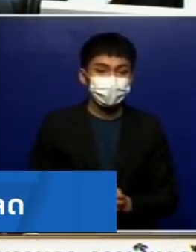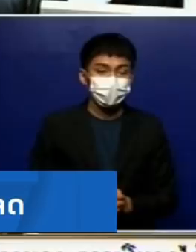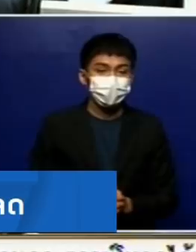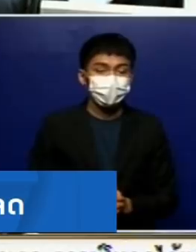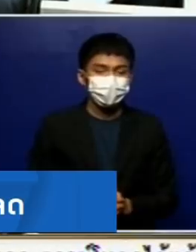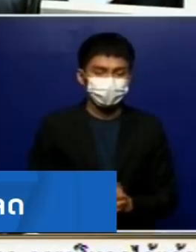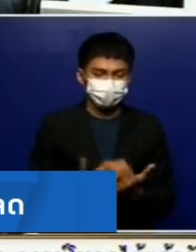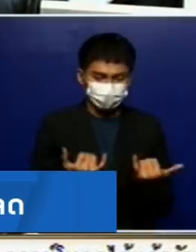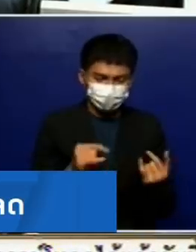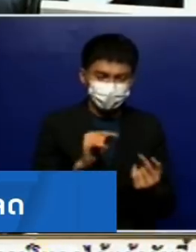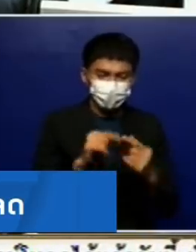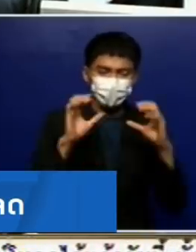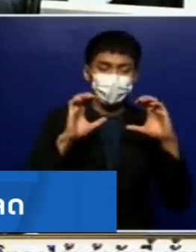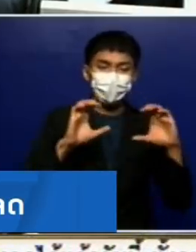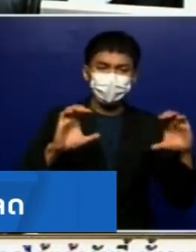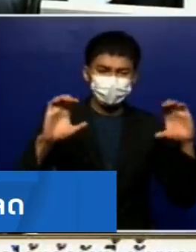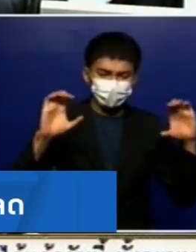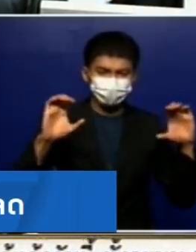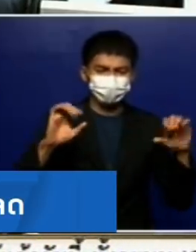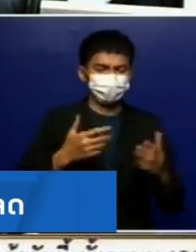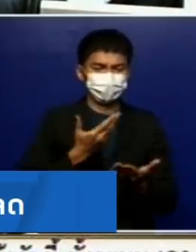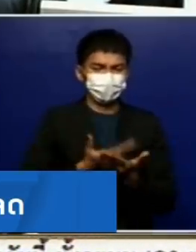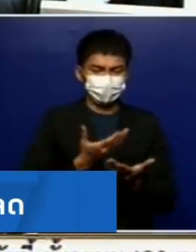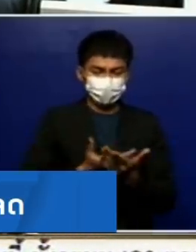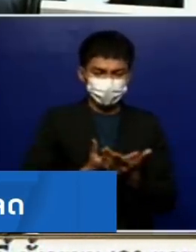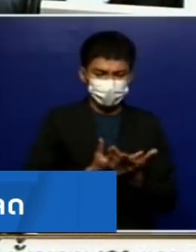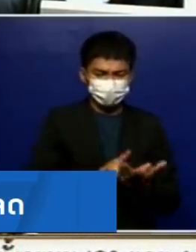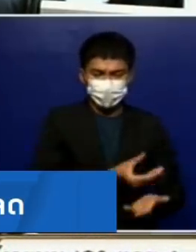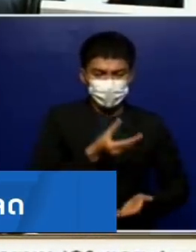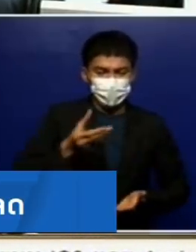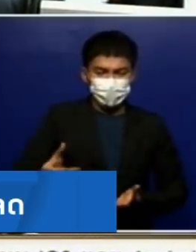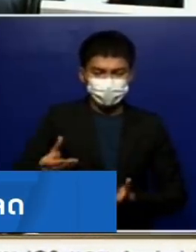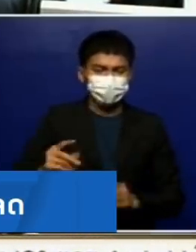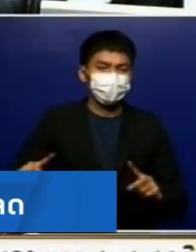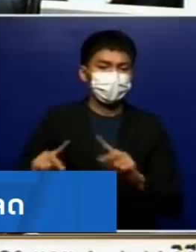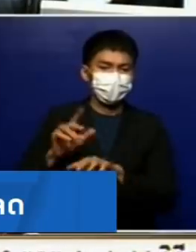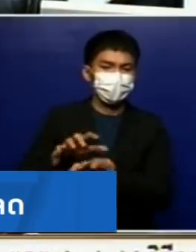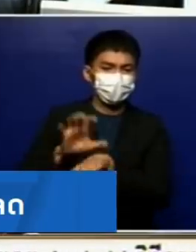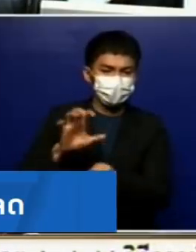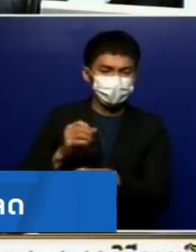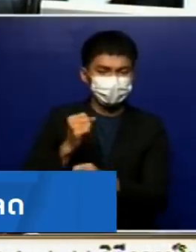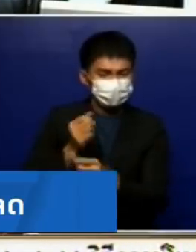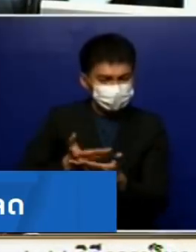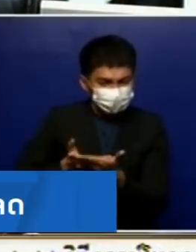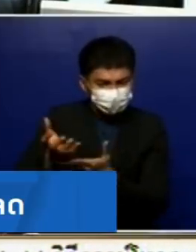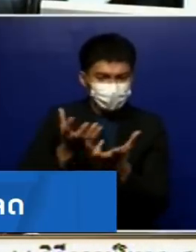ดันงบประมาณจำนวนมากไปเกี่ยวกับยุทโธปกรณ์ต่างๆเรากำลัง